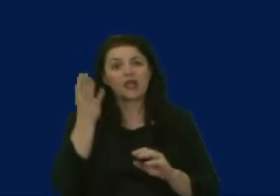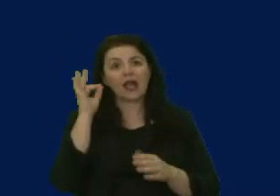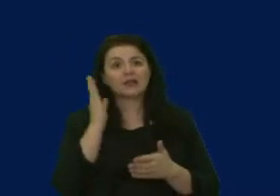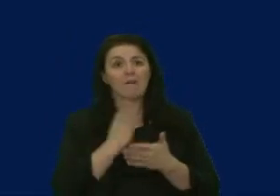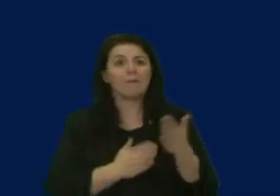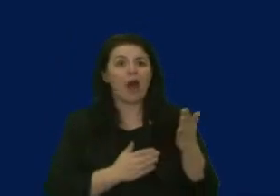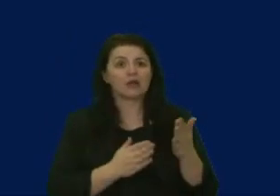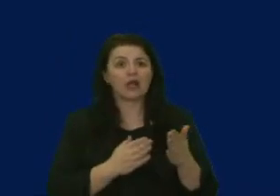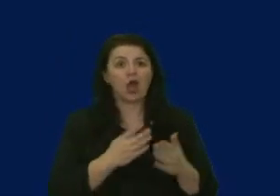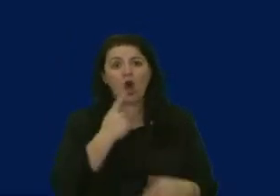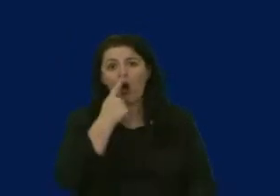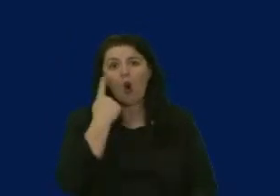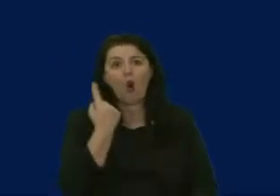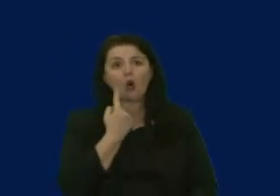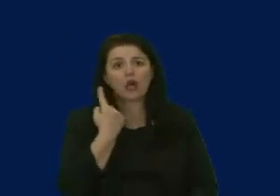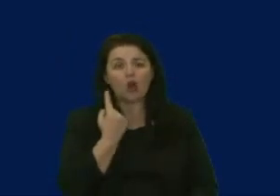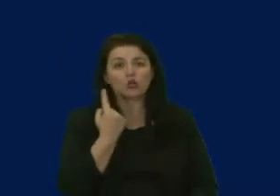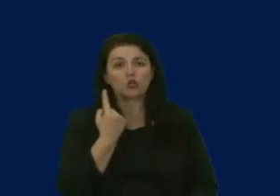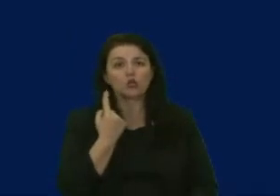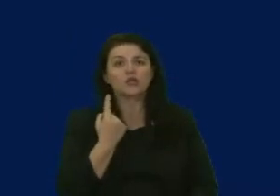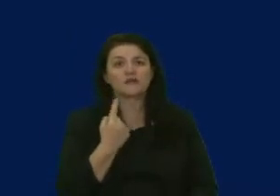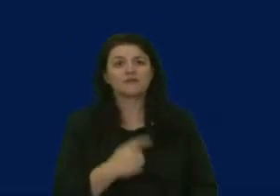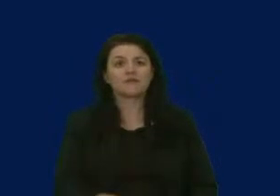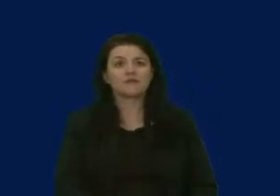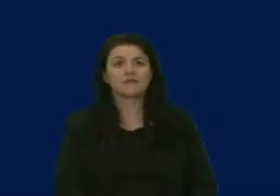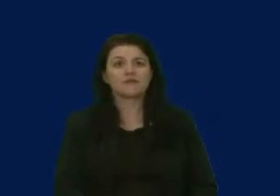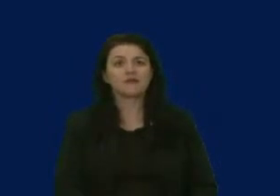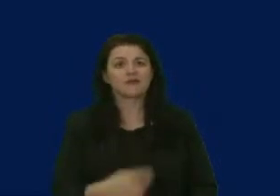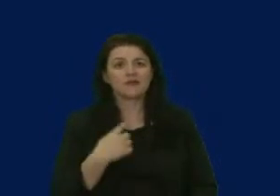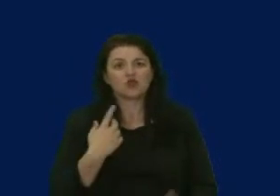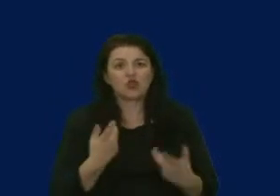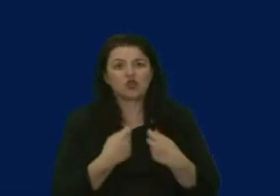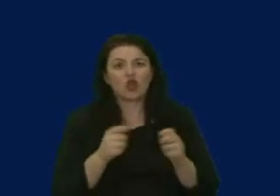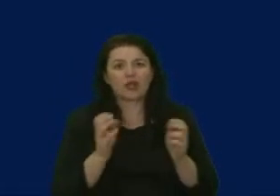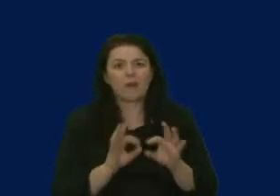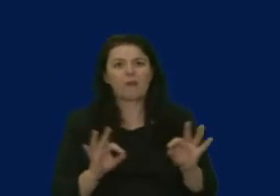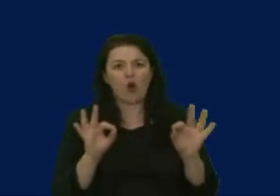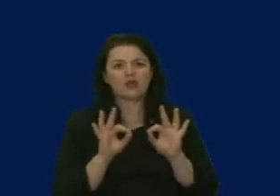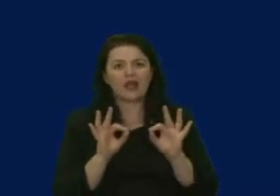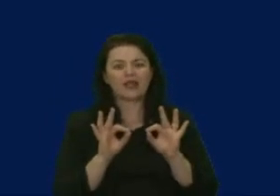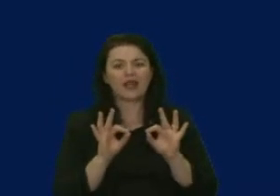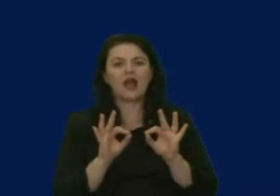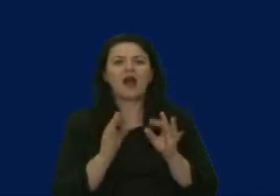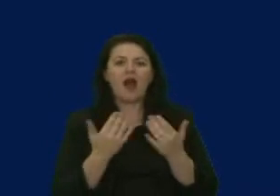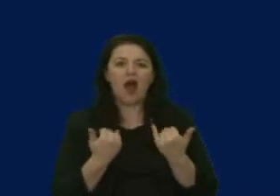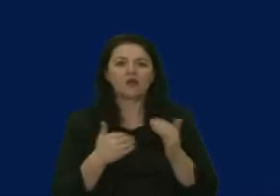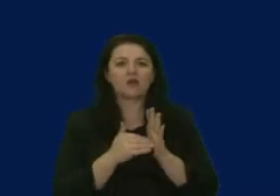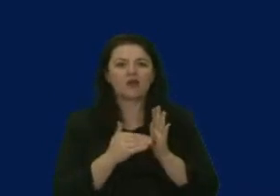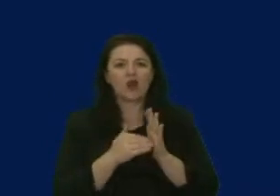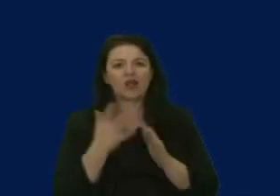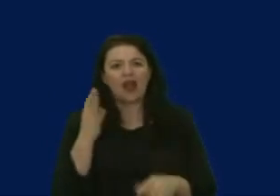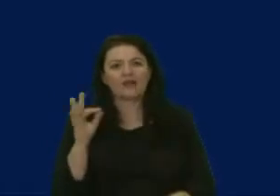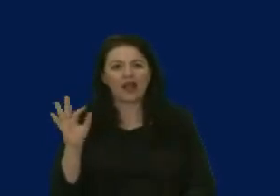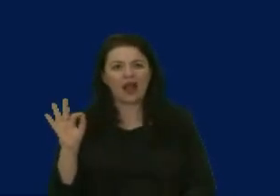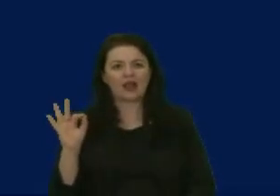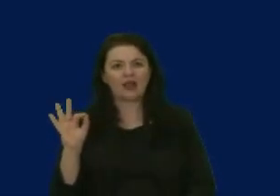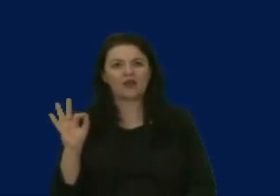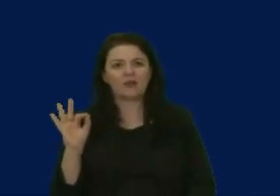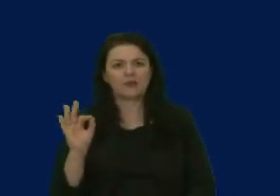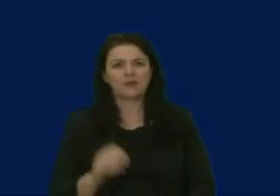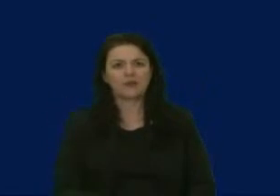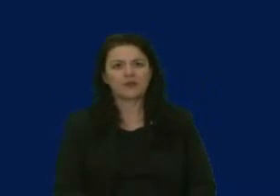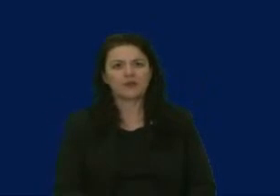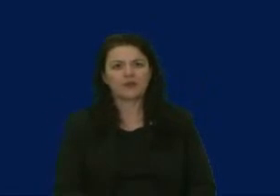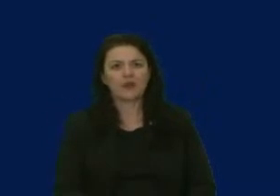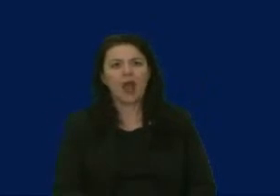a orașului pentru acest gen de Park and Ride care știm cu toții că toate orașele moderne stau la baza mobilității alternative